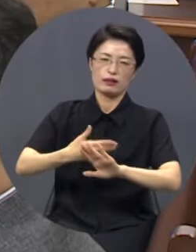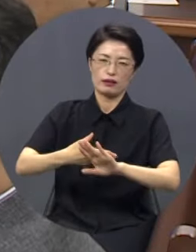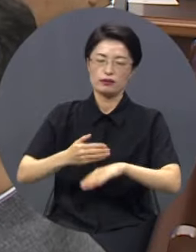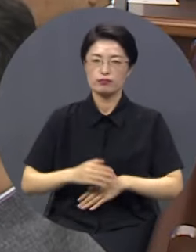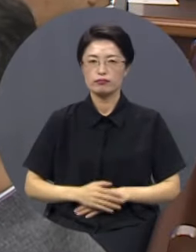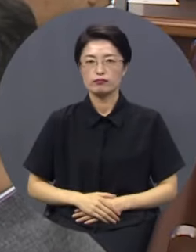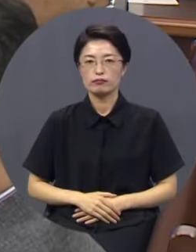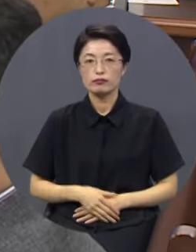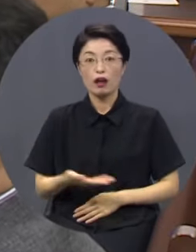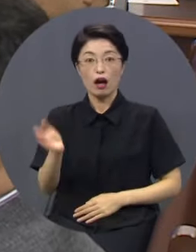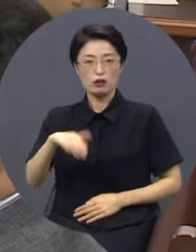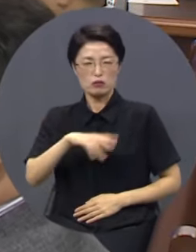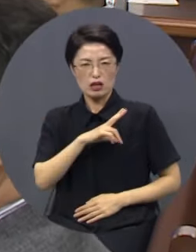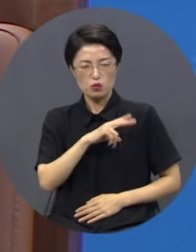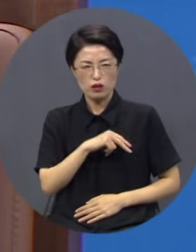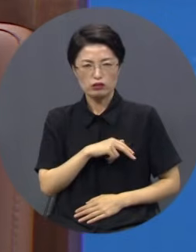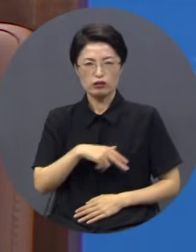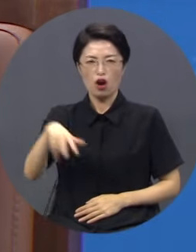생각들은